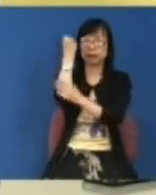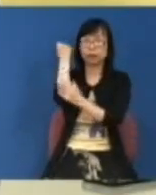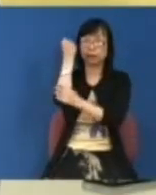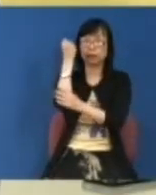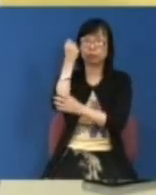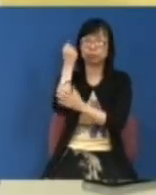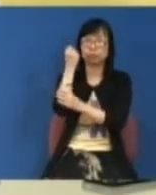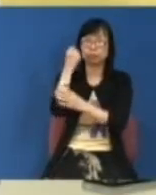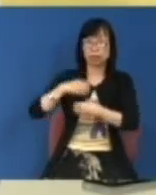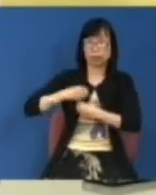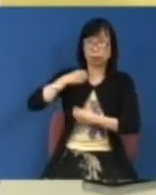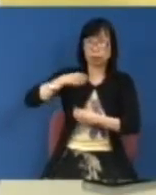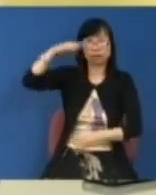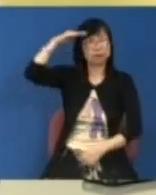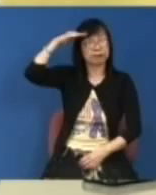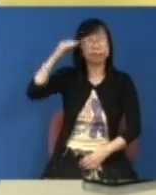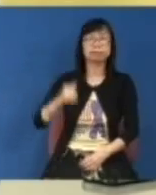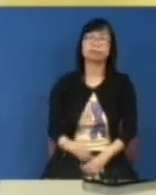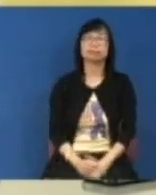嘅喎，